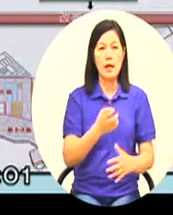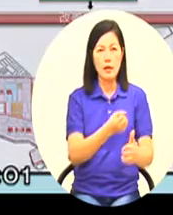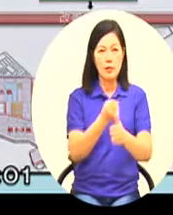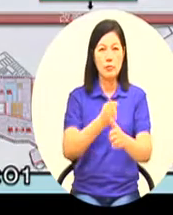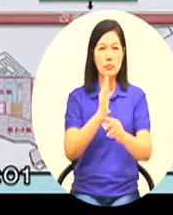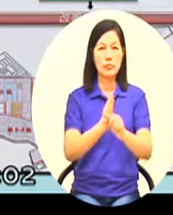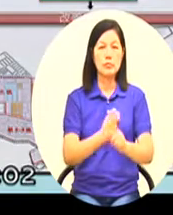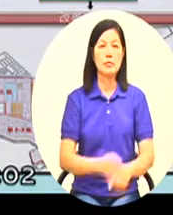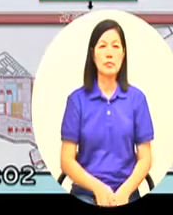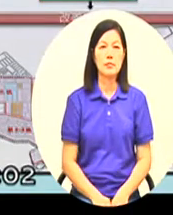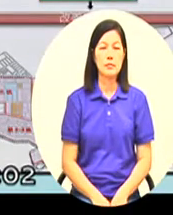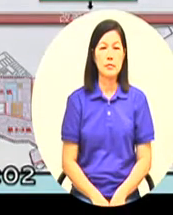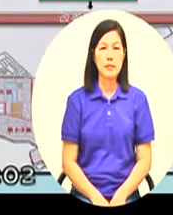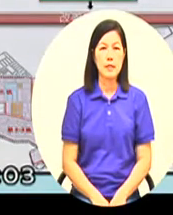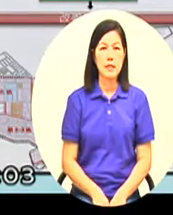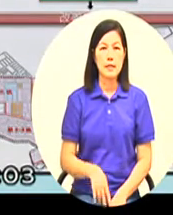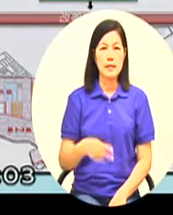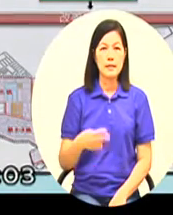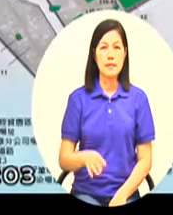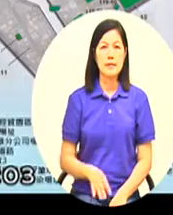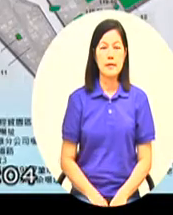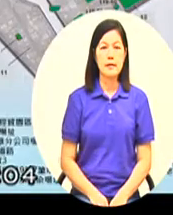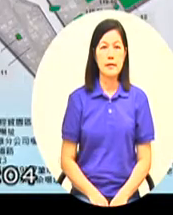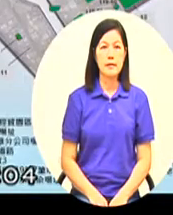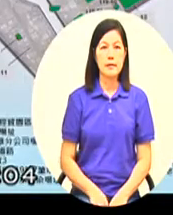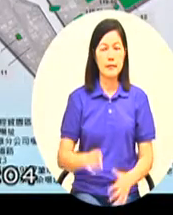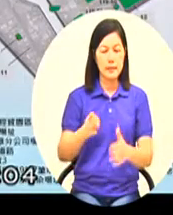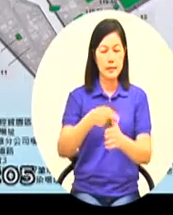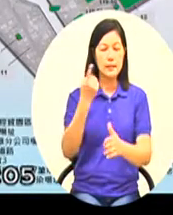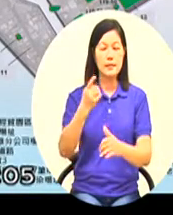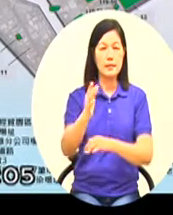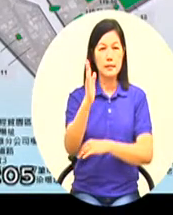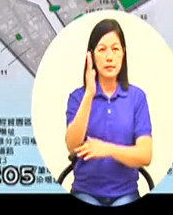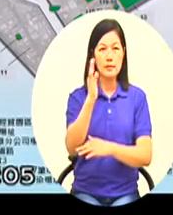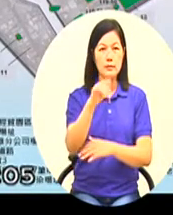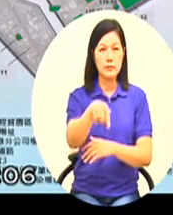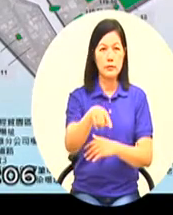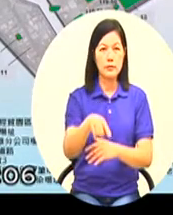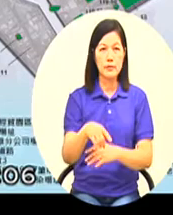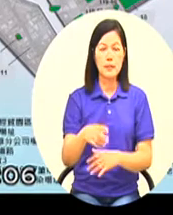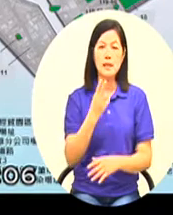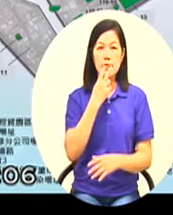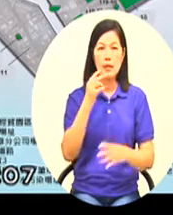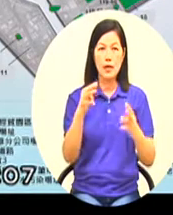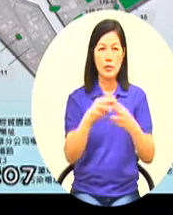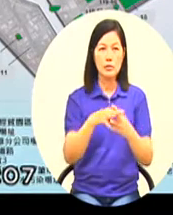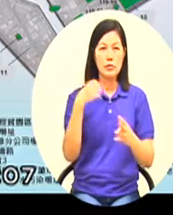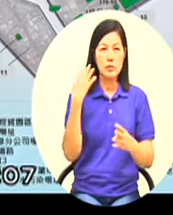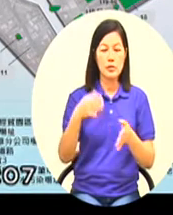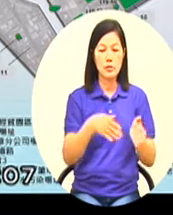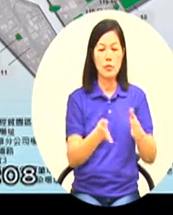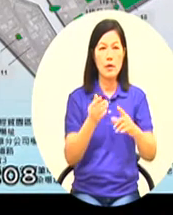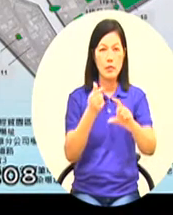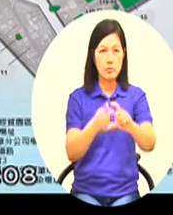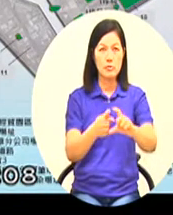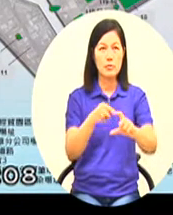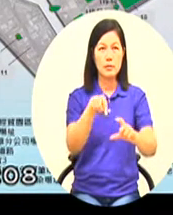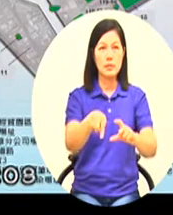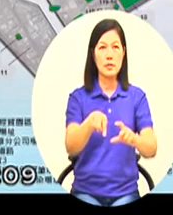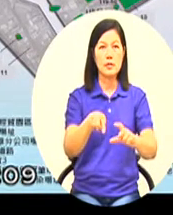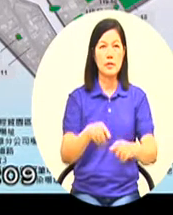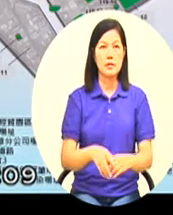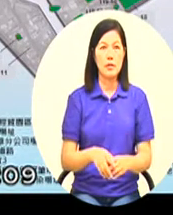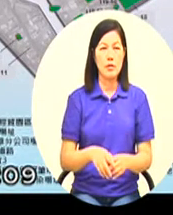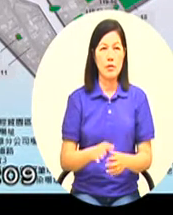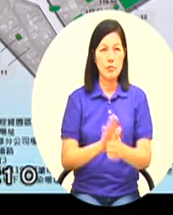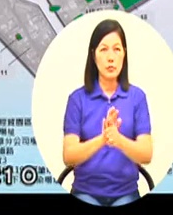外对于一直市府政策非常重要的一个亚洲新湾区的部分，这个一直是我们推动的重点，